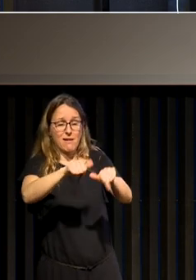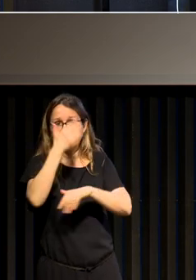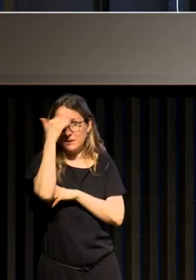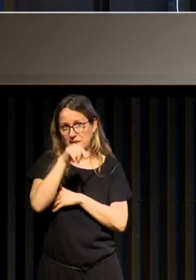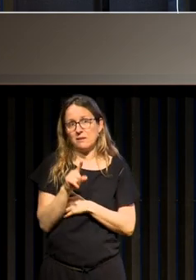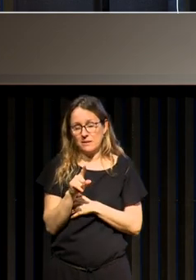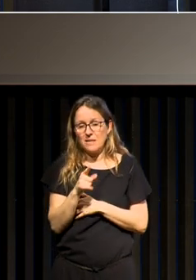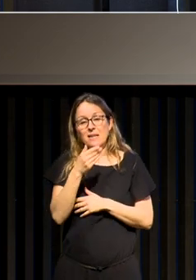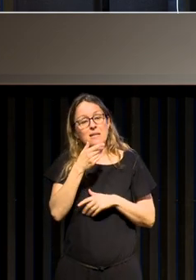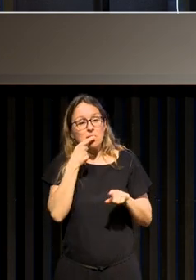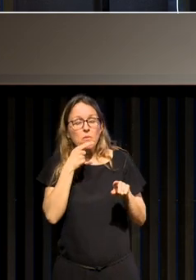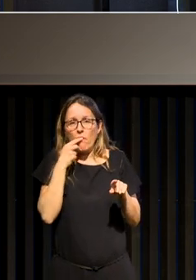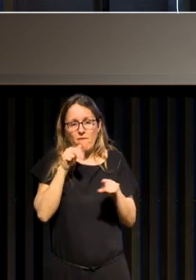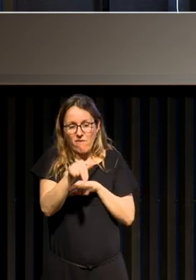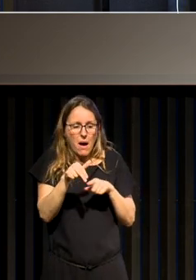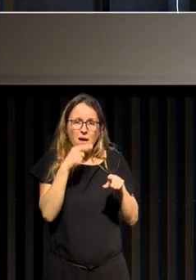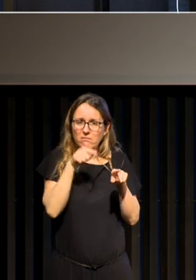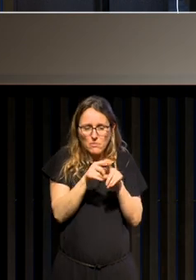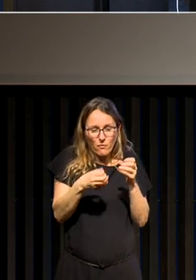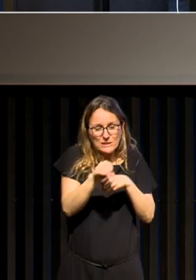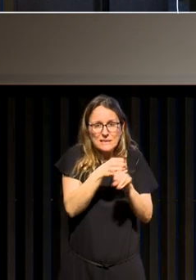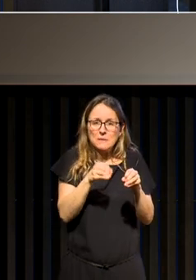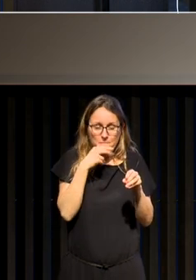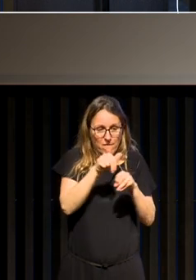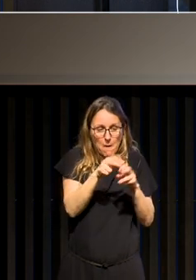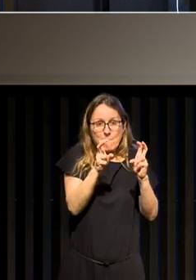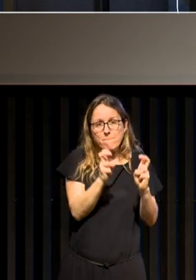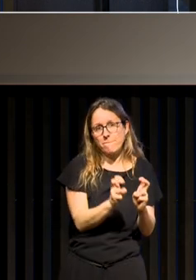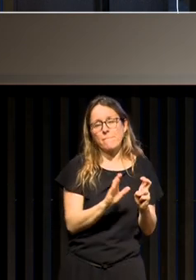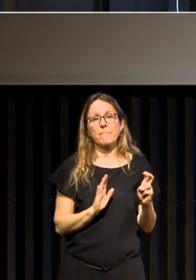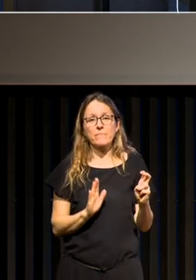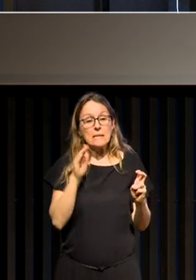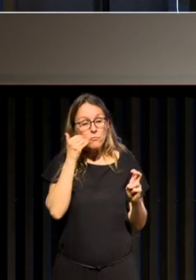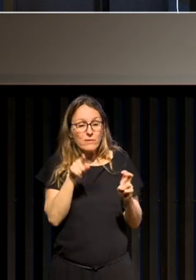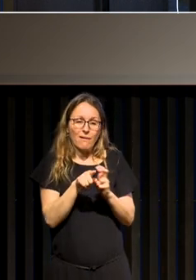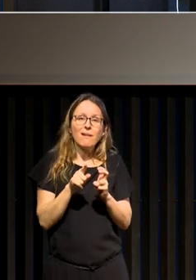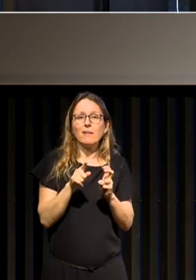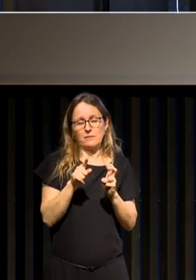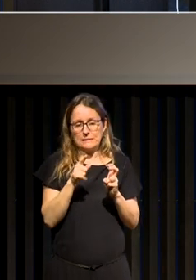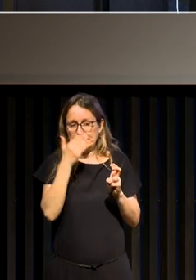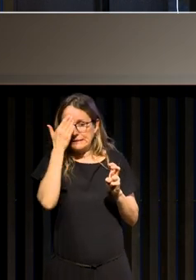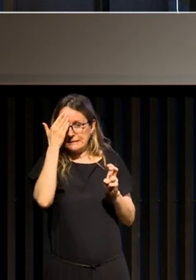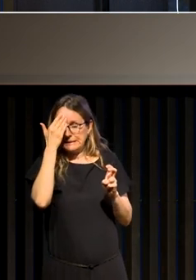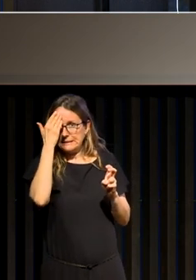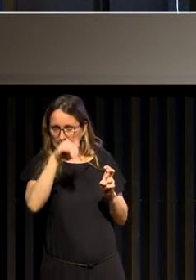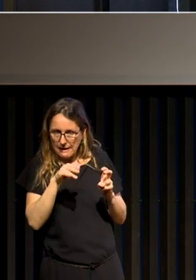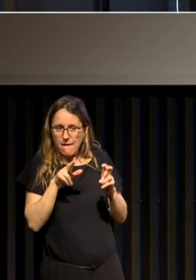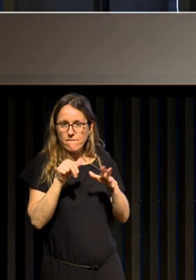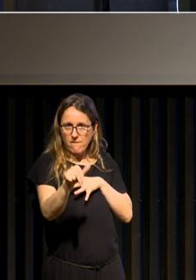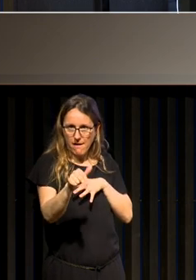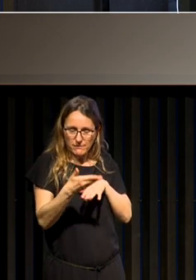est prématurément altérée, trop prématurément altérée. Donc, tout ceci, on le fait hein, dans le cadre de